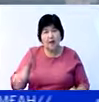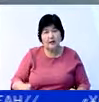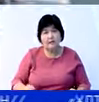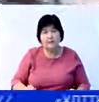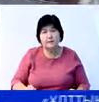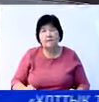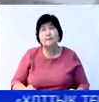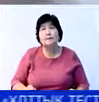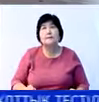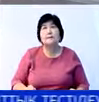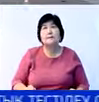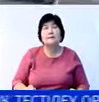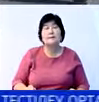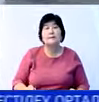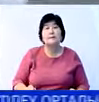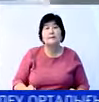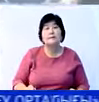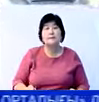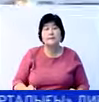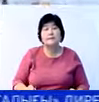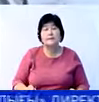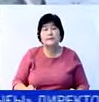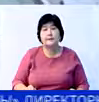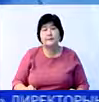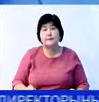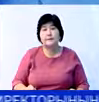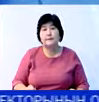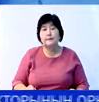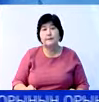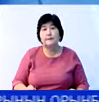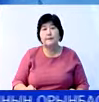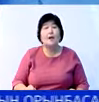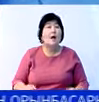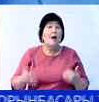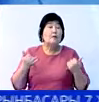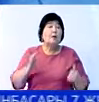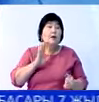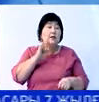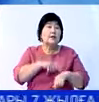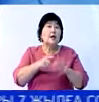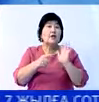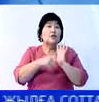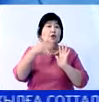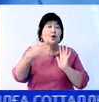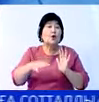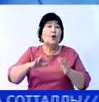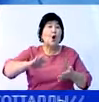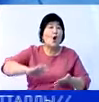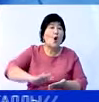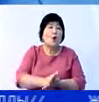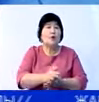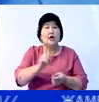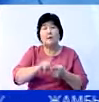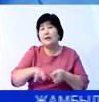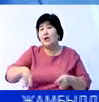Бөгенбай Абасилов, Төрехан Қожахметов, Қызылорда телеарнасы. Бүгін таңғы 7:50-ден бастап көктайғақ болуына